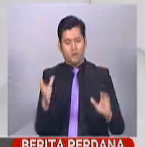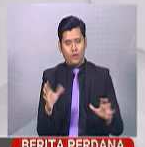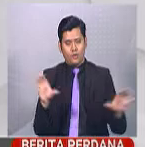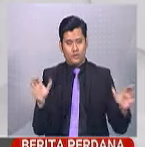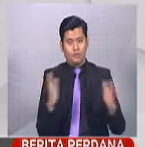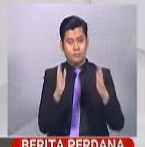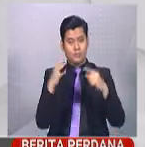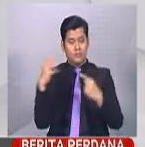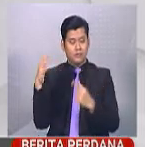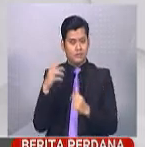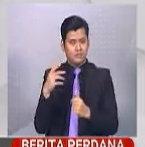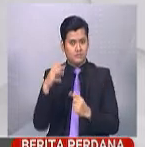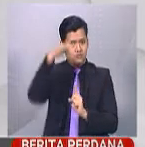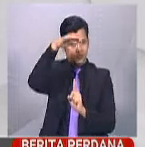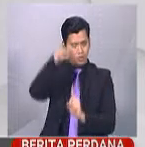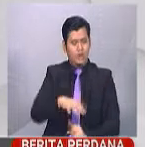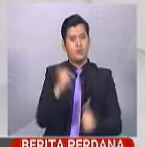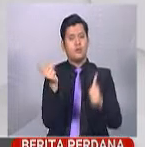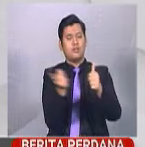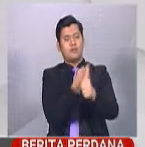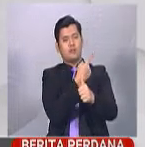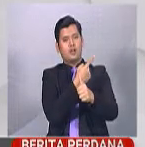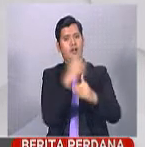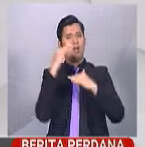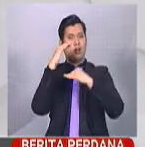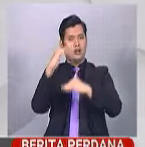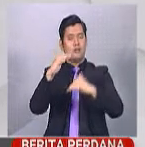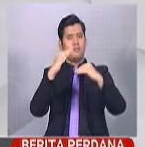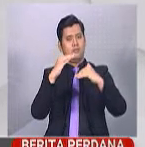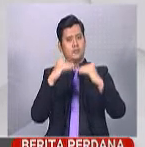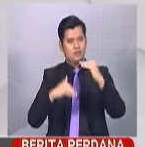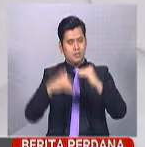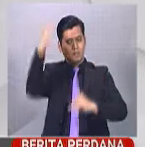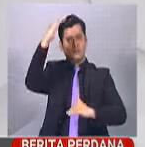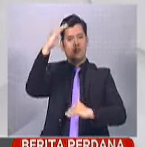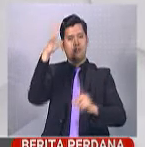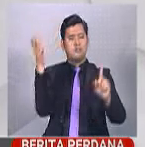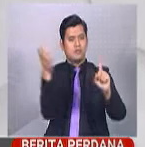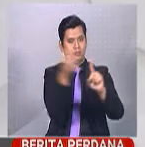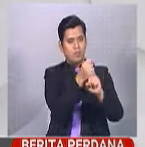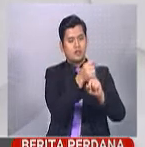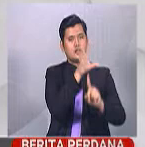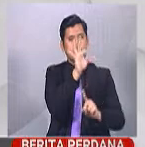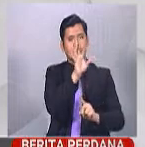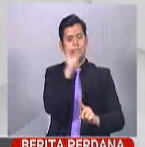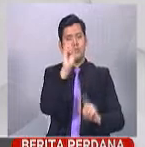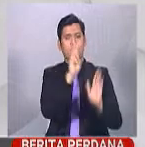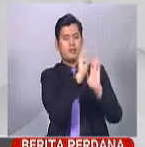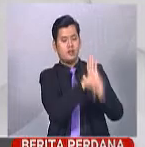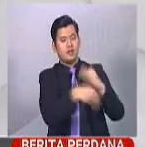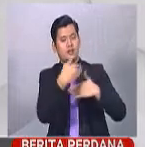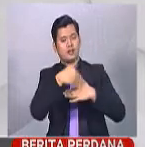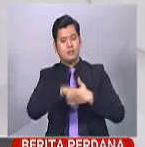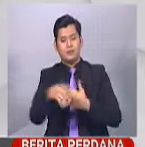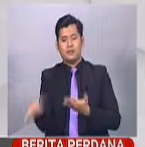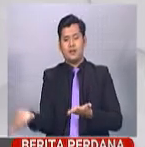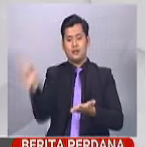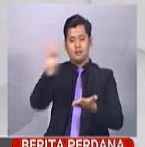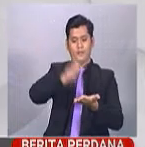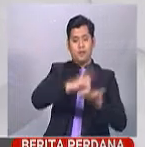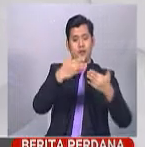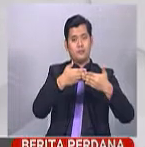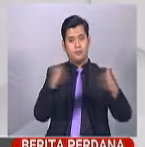famm had penyertaan maksimum dicapai hanya dalam tempoh 90 minit selepas pendaftaran